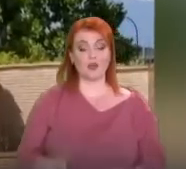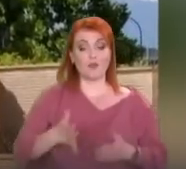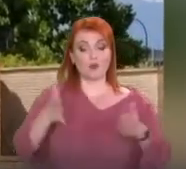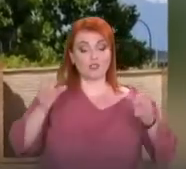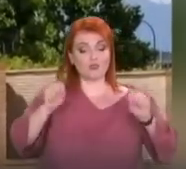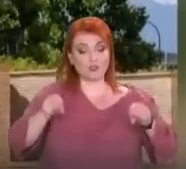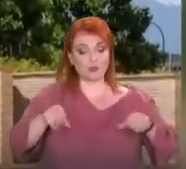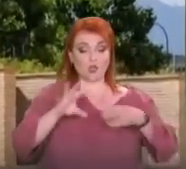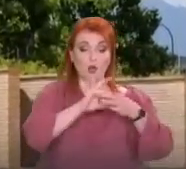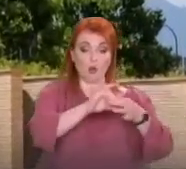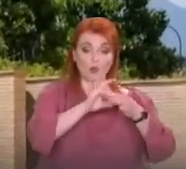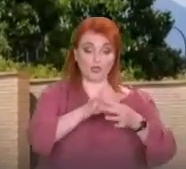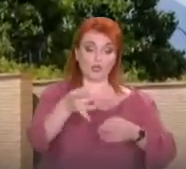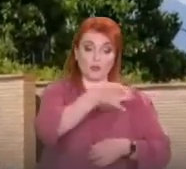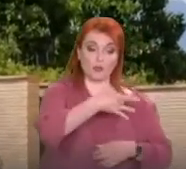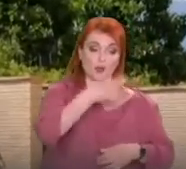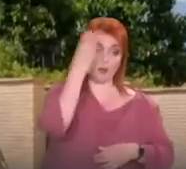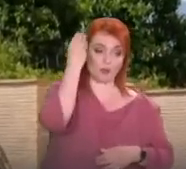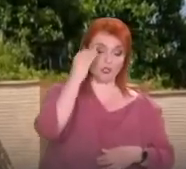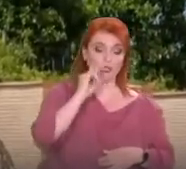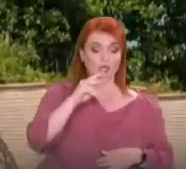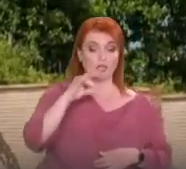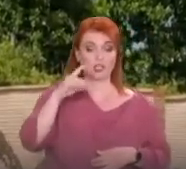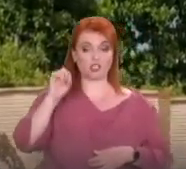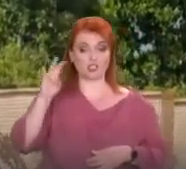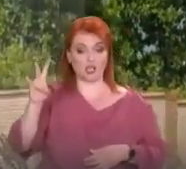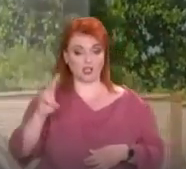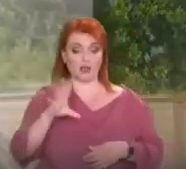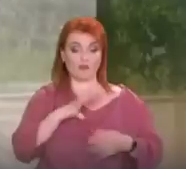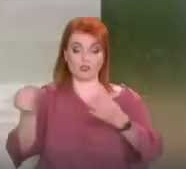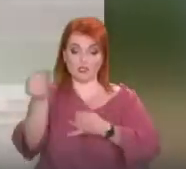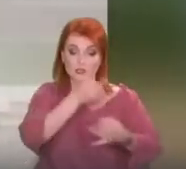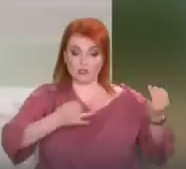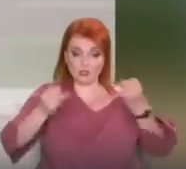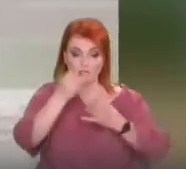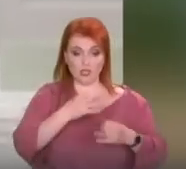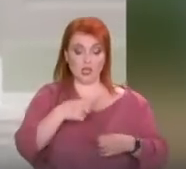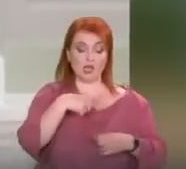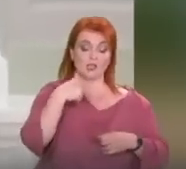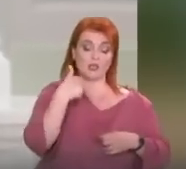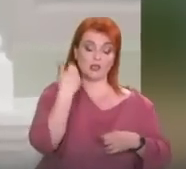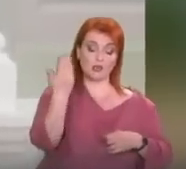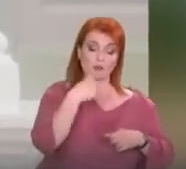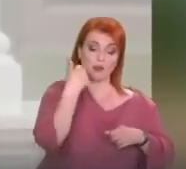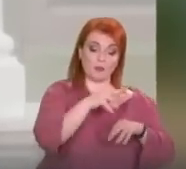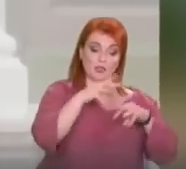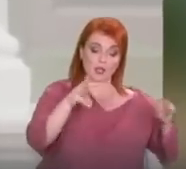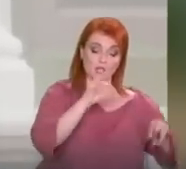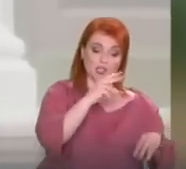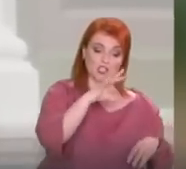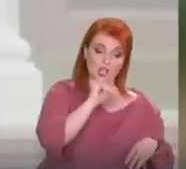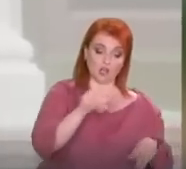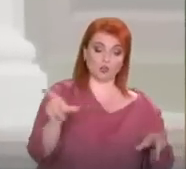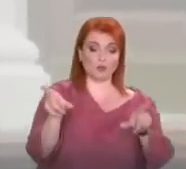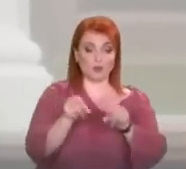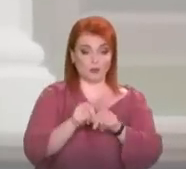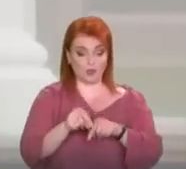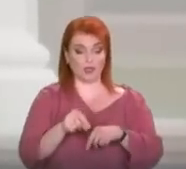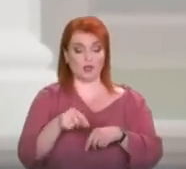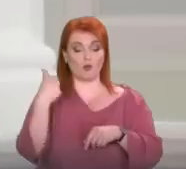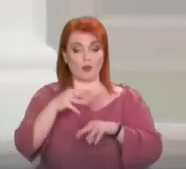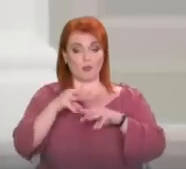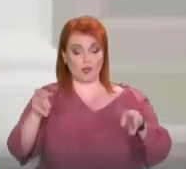Oportunitățile de cooperare dintre Republica Moldova și Liechtenstein au fost discutate de către premierul Dorin Recean cu omologul său Daniel Riș în